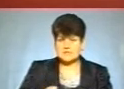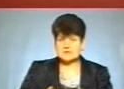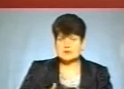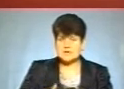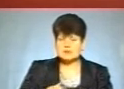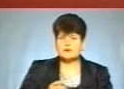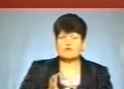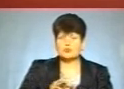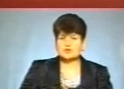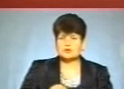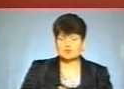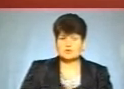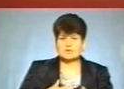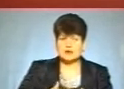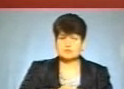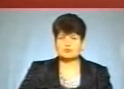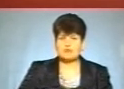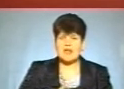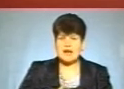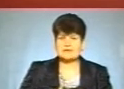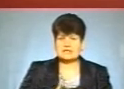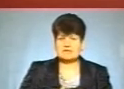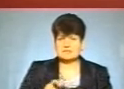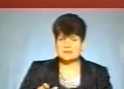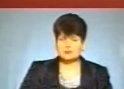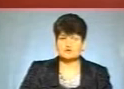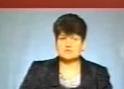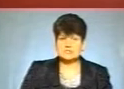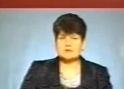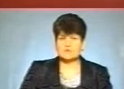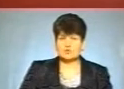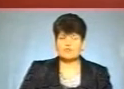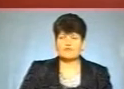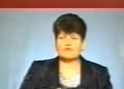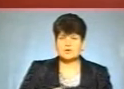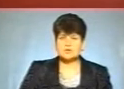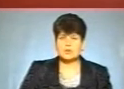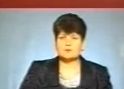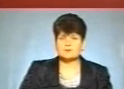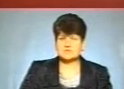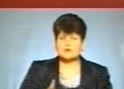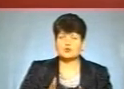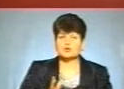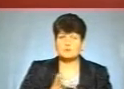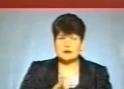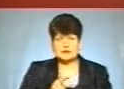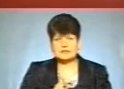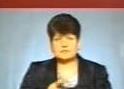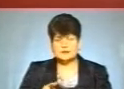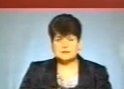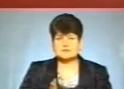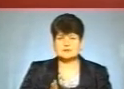і включити туди наших профспілкових активістів, щоб це було вирішення комісійно, тобто хто має дивитися, комісія